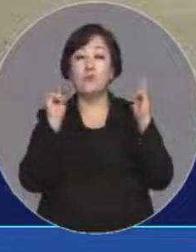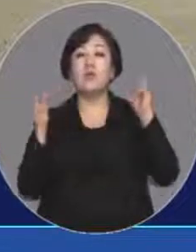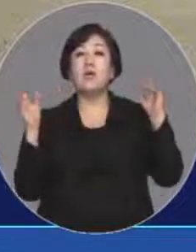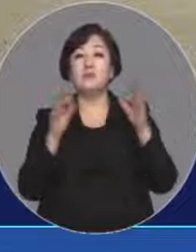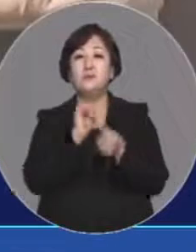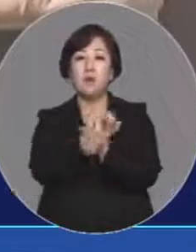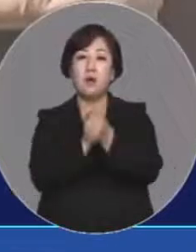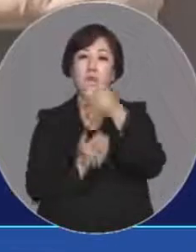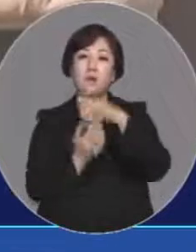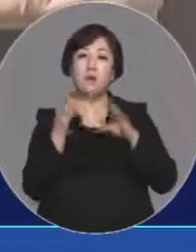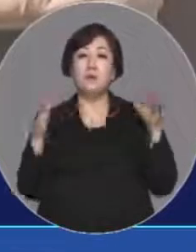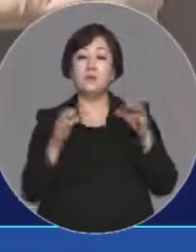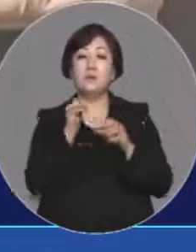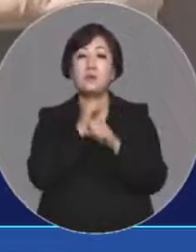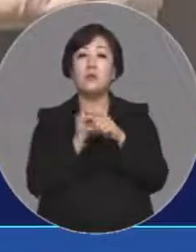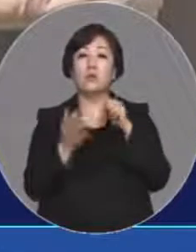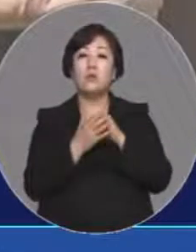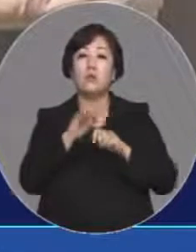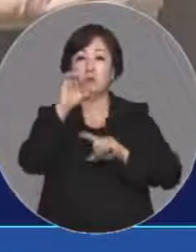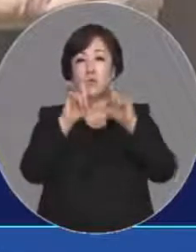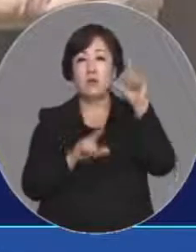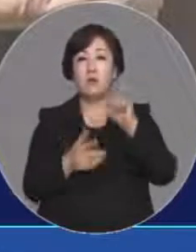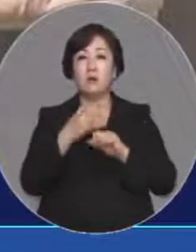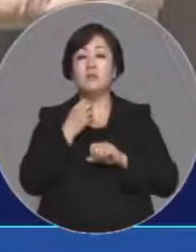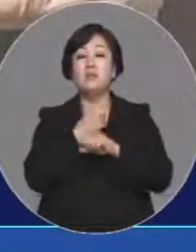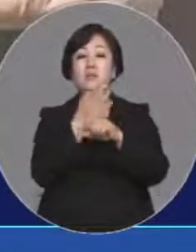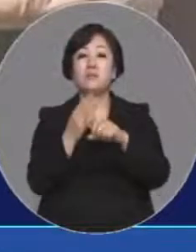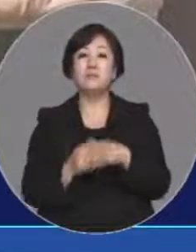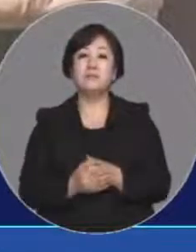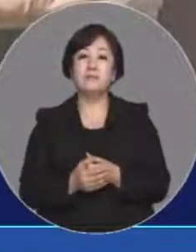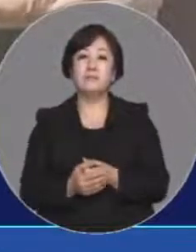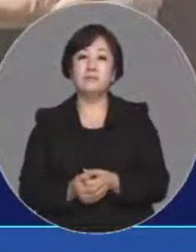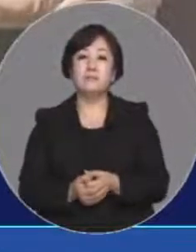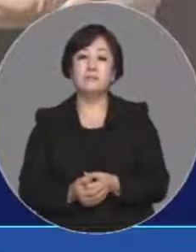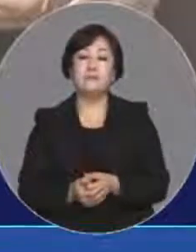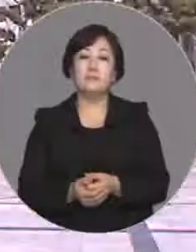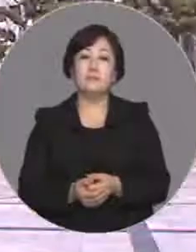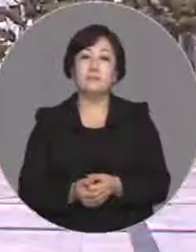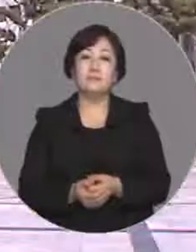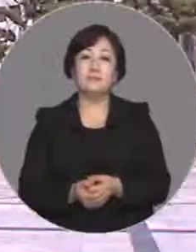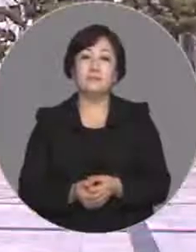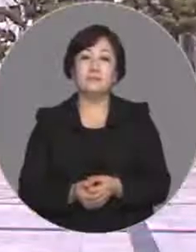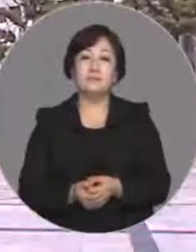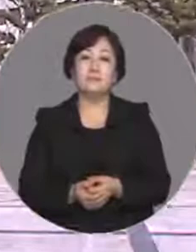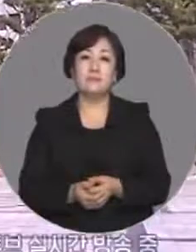있습니다. 먼저 코로나19 상황을 김예은 기자가 보도합니다.